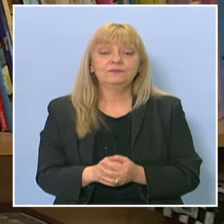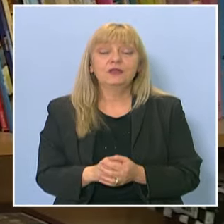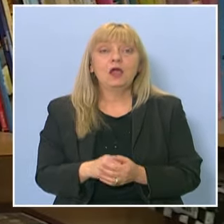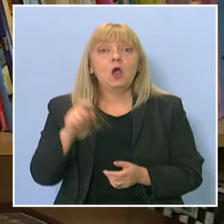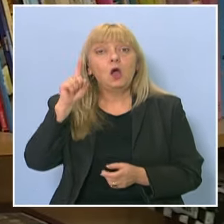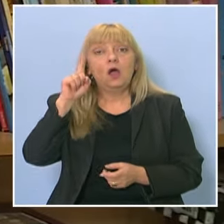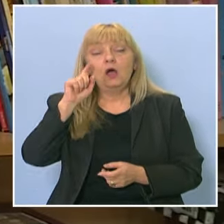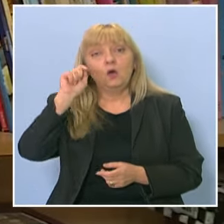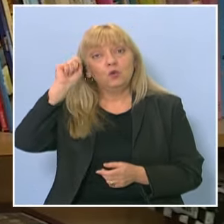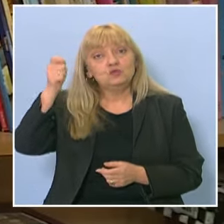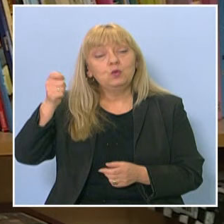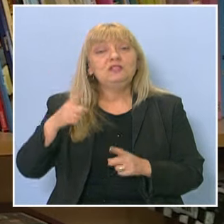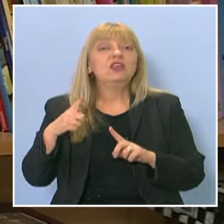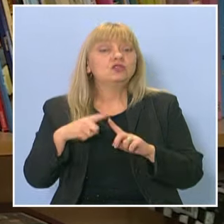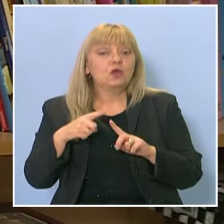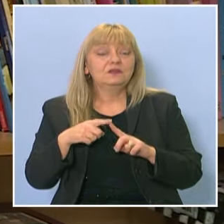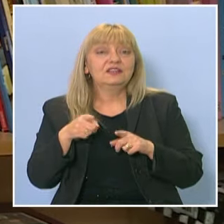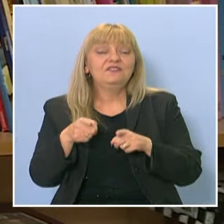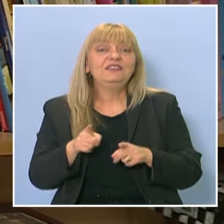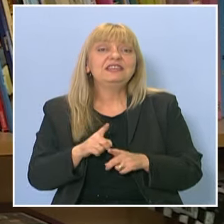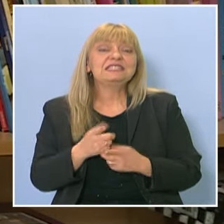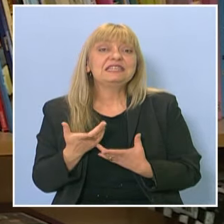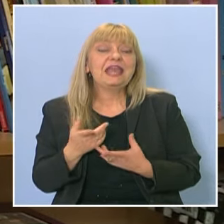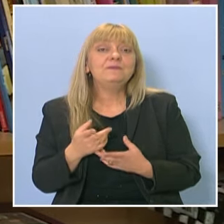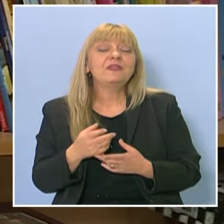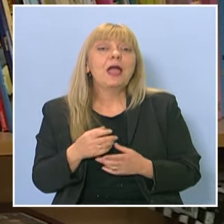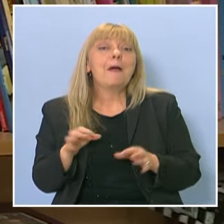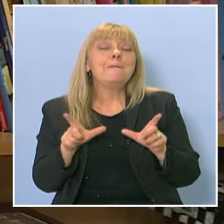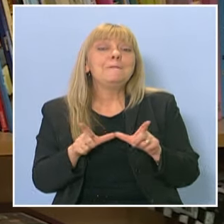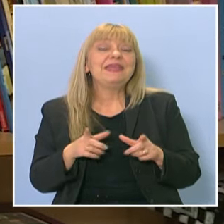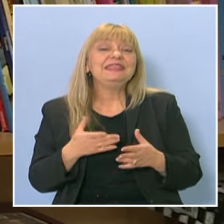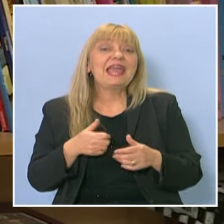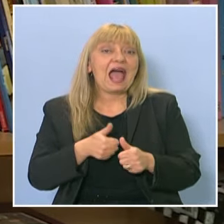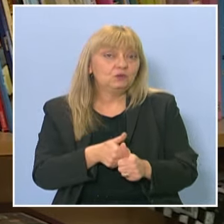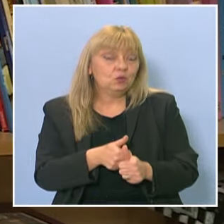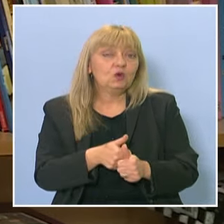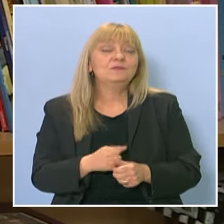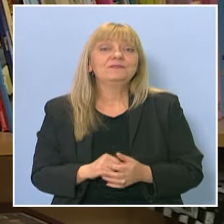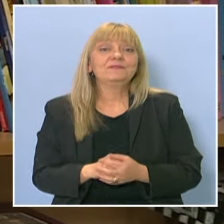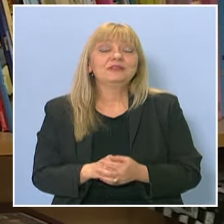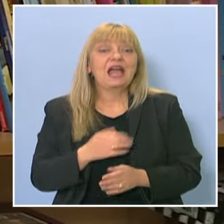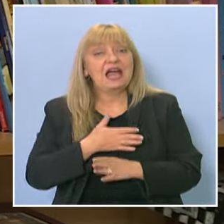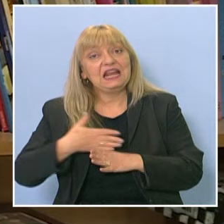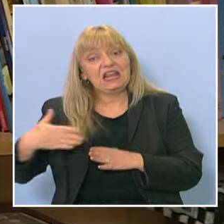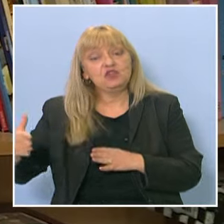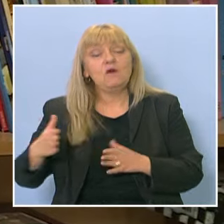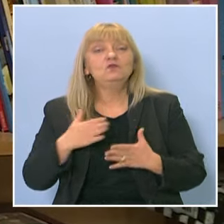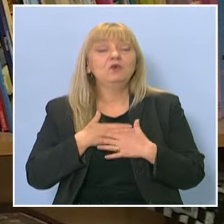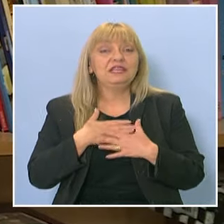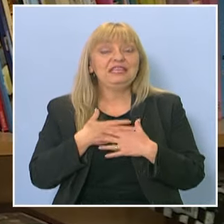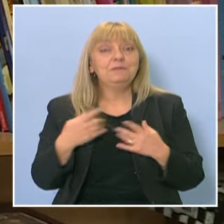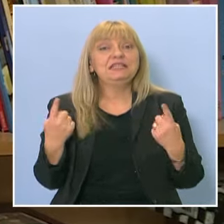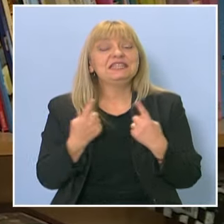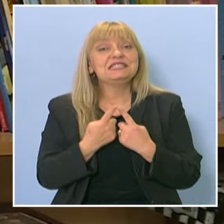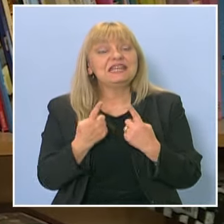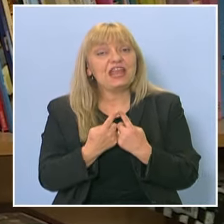вие всъщност сте неформален медиатор в училището. Редовно имате срещи